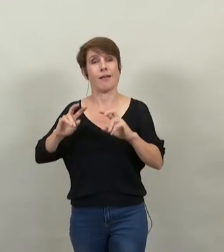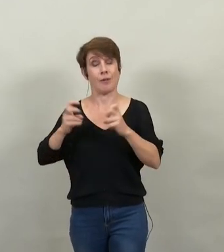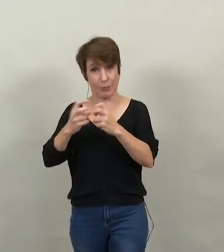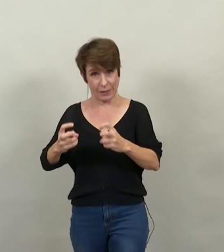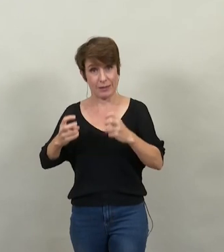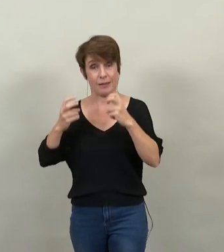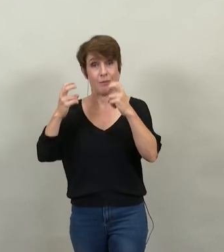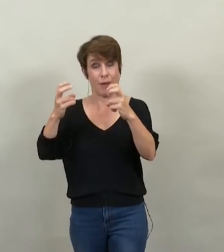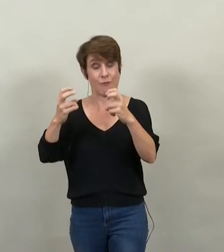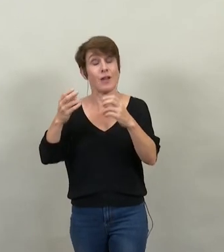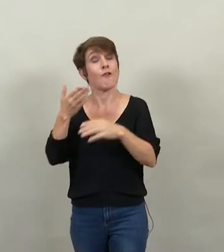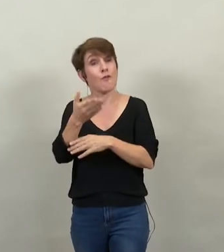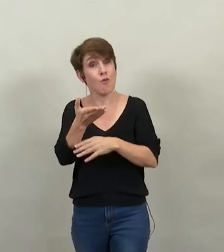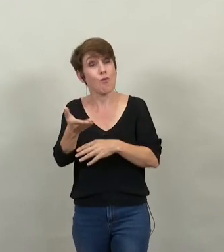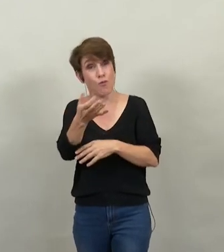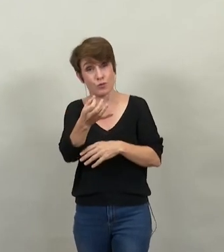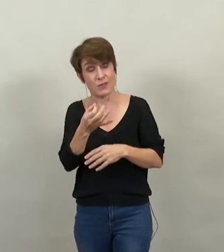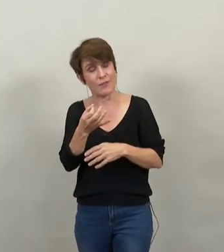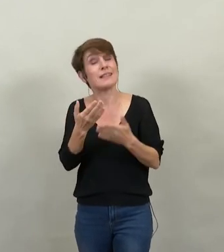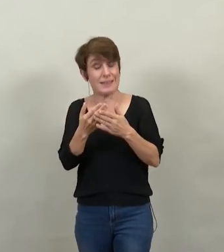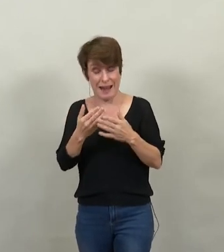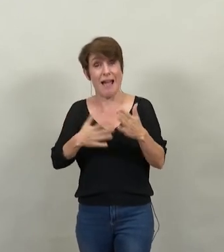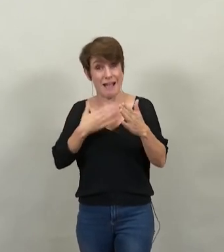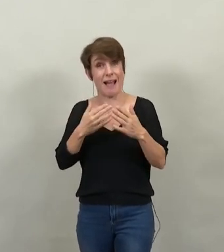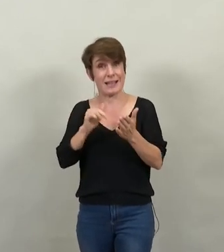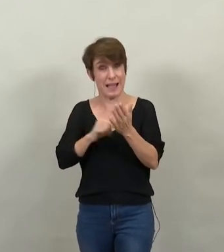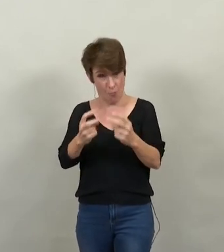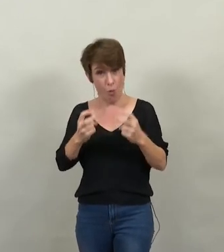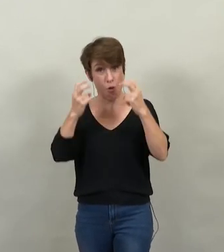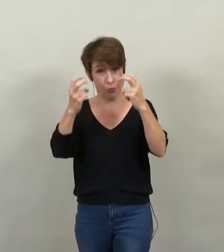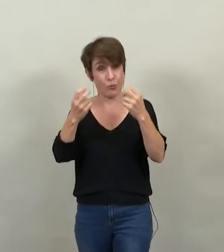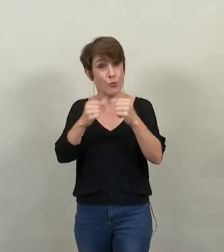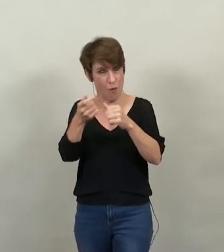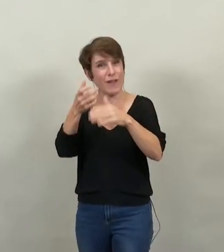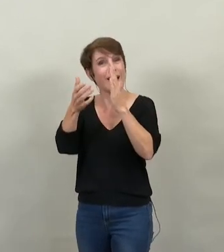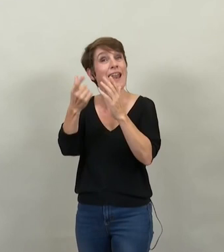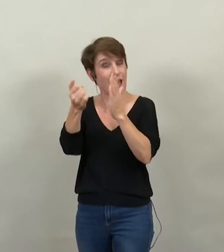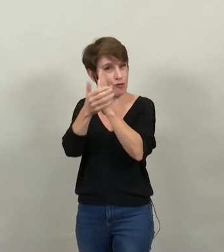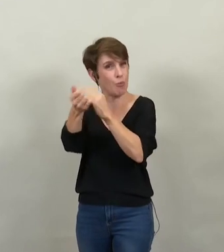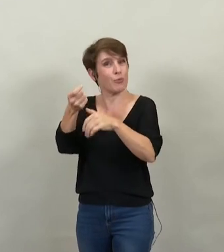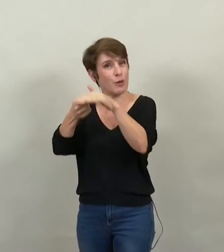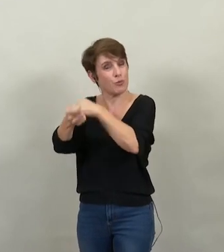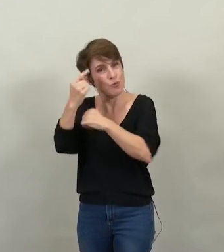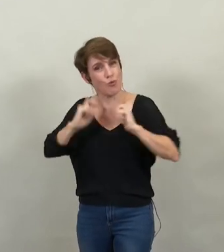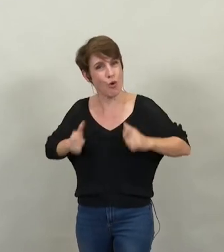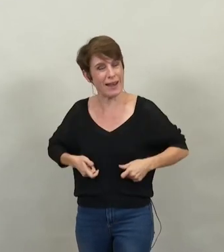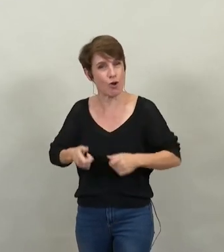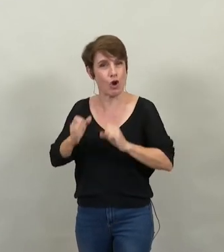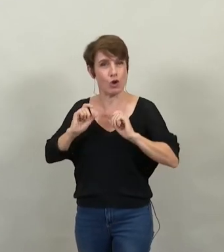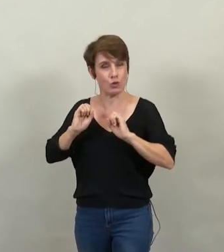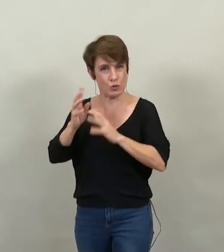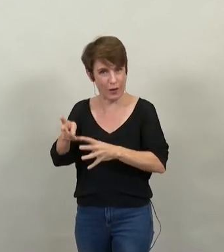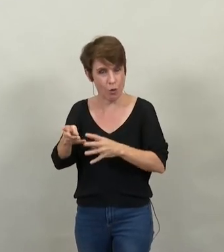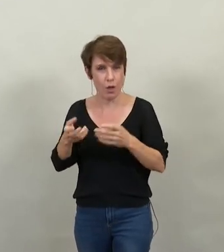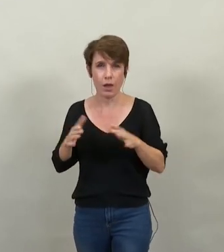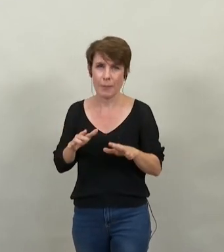de ce bouclier et donc devont être financé par le bouclier fiscal or là on apprend que vous avez fait une demande au titre du Fast à la métropole de